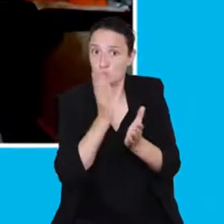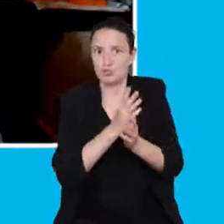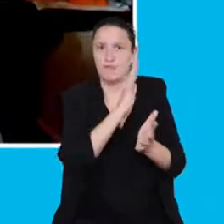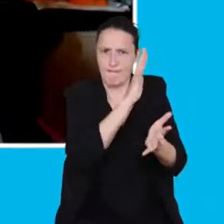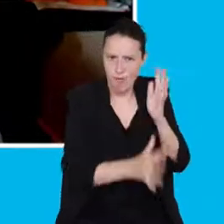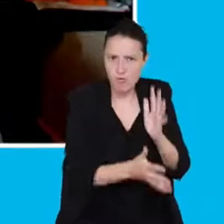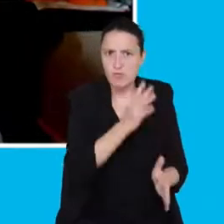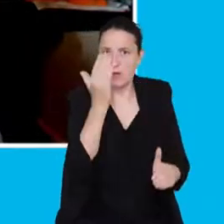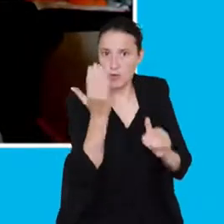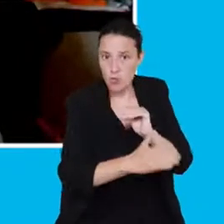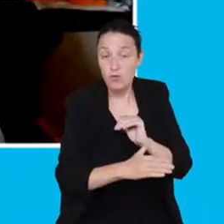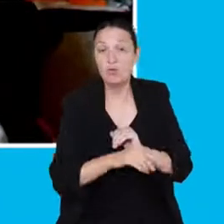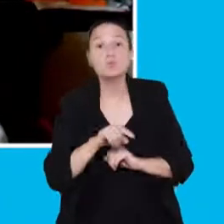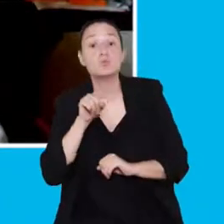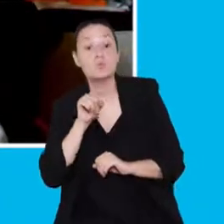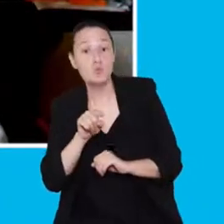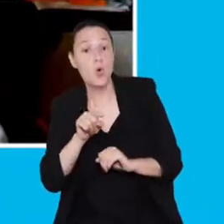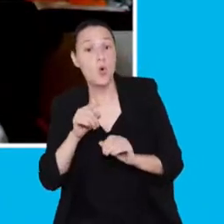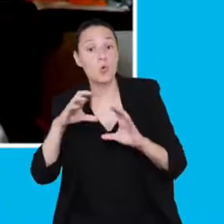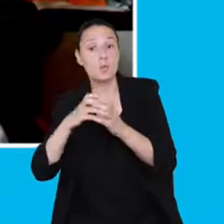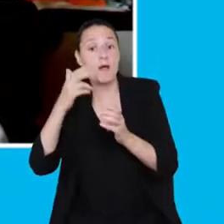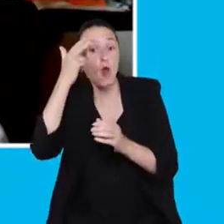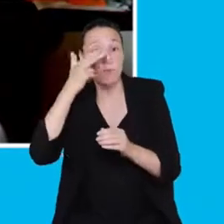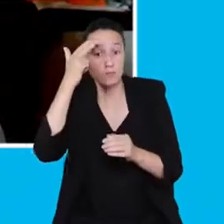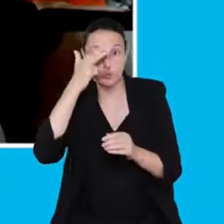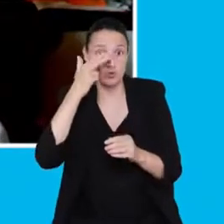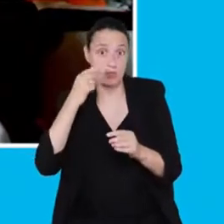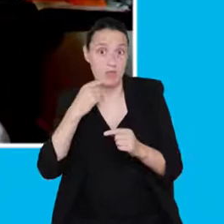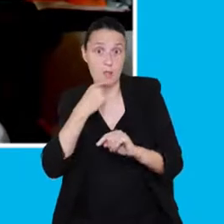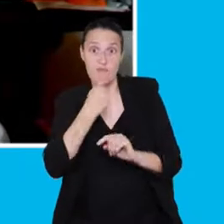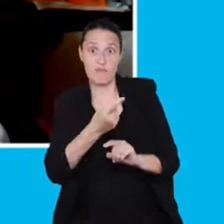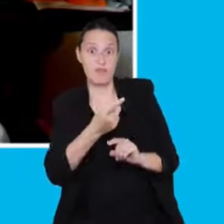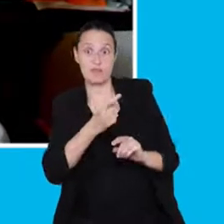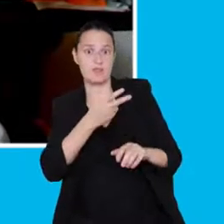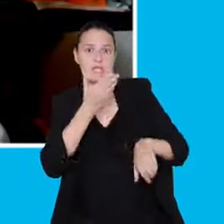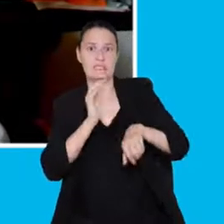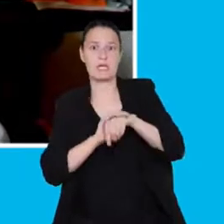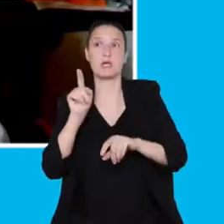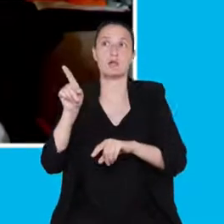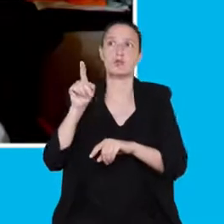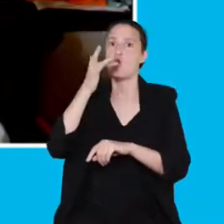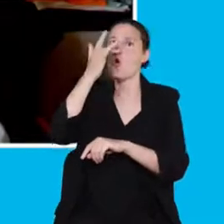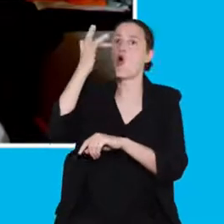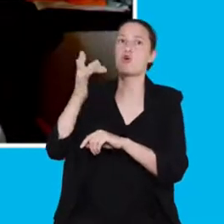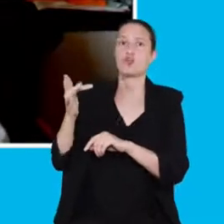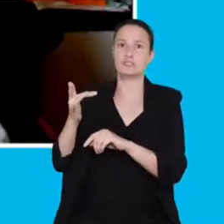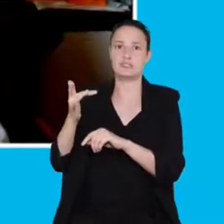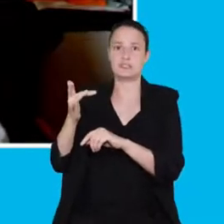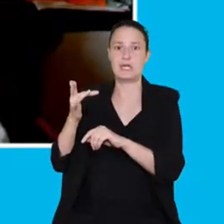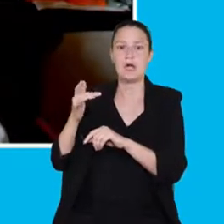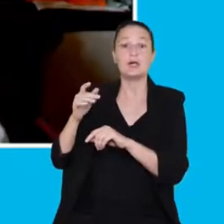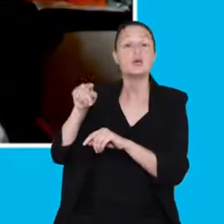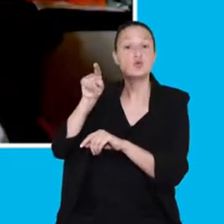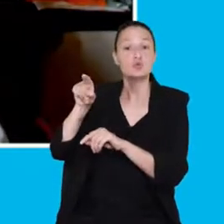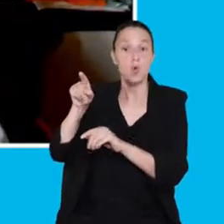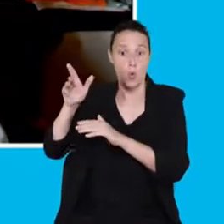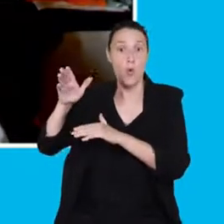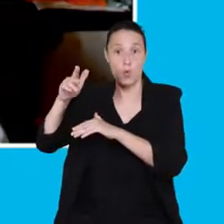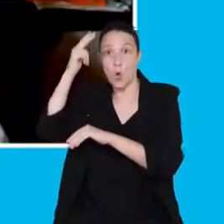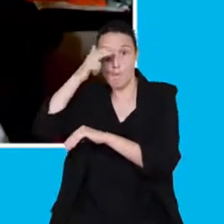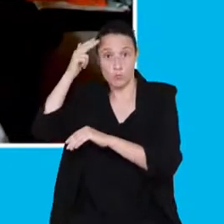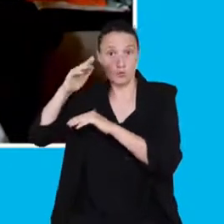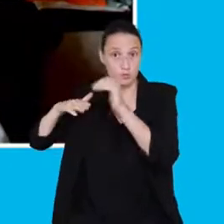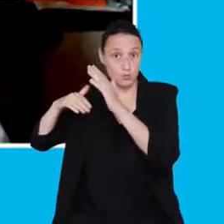wojna, komuniści nie negowali, że w Rosji sowieckiej, w której budują